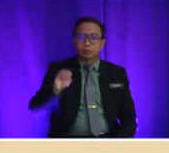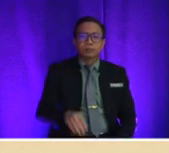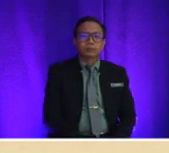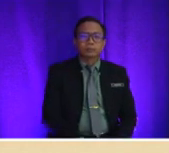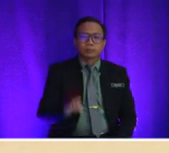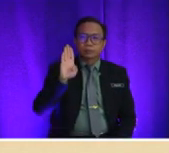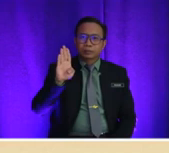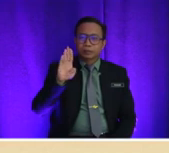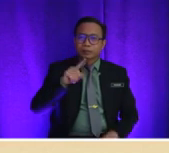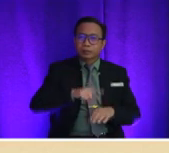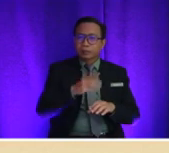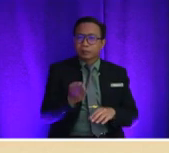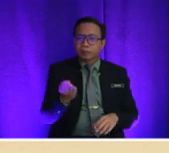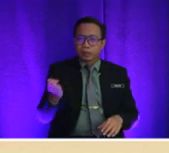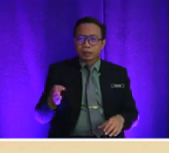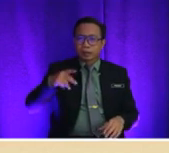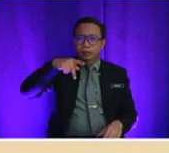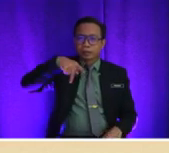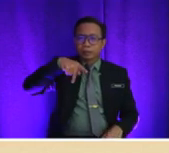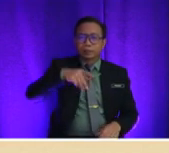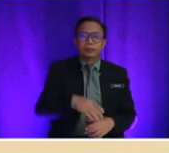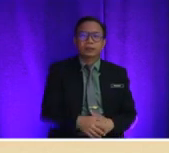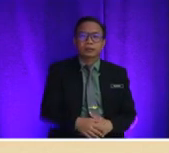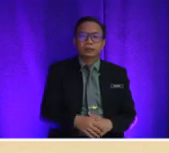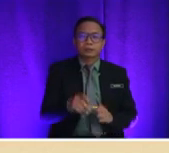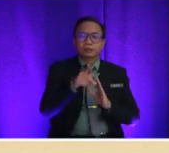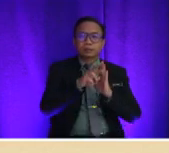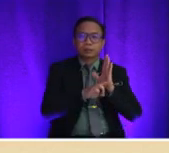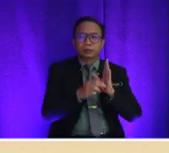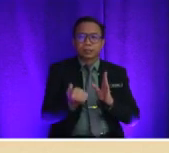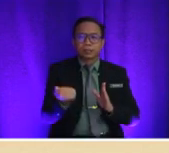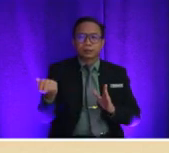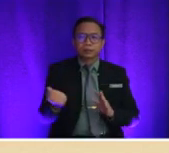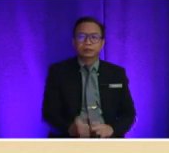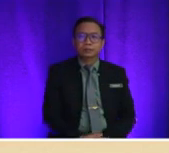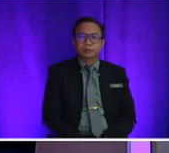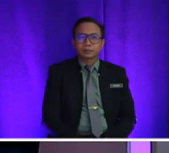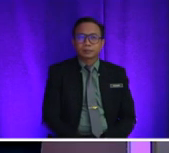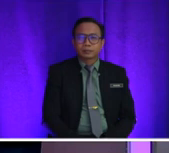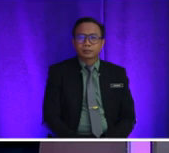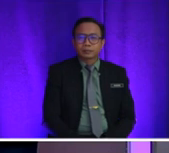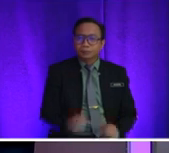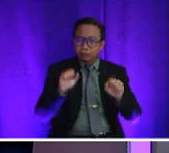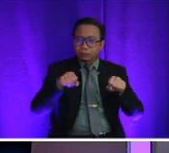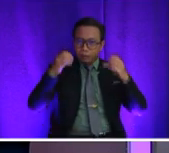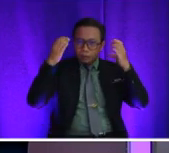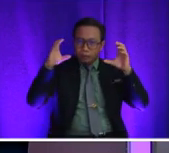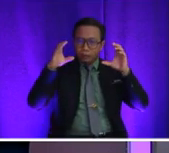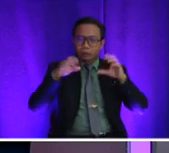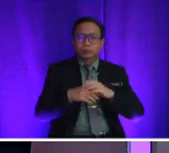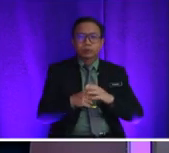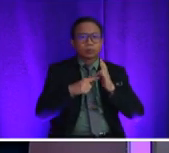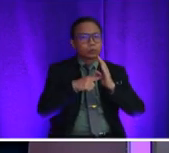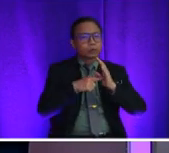merujuk kepada bahan phi merujuk kepada peralatan baik boleh yang